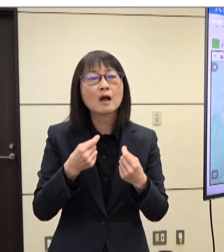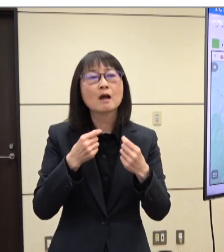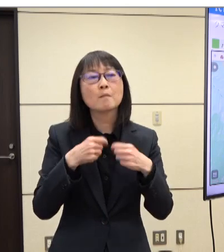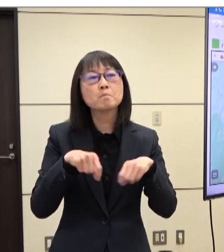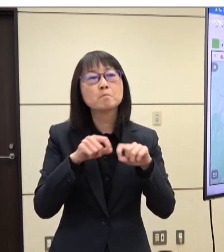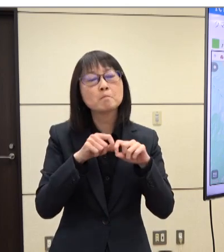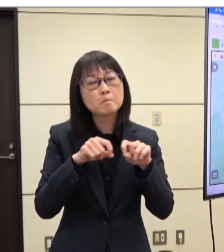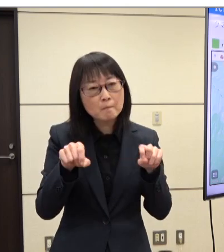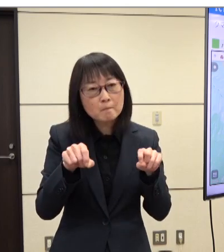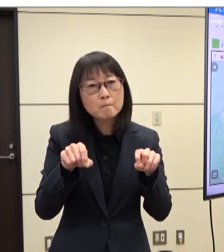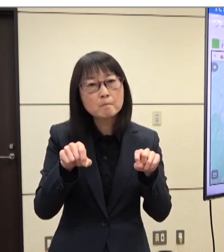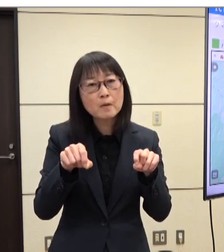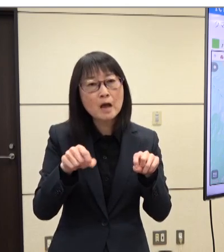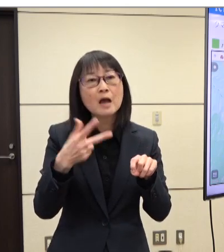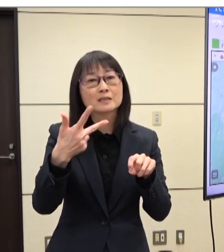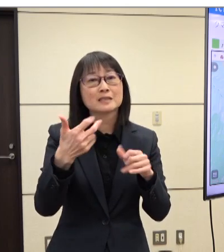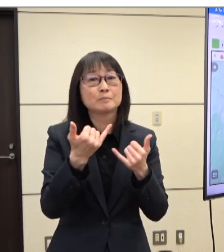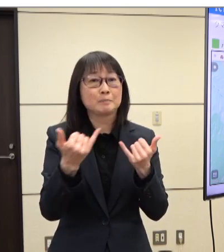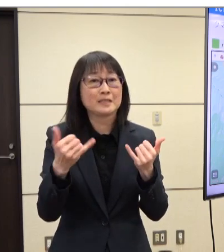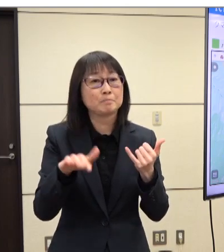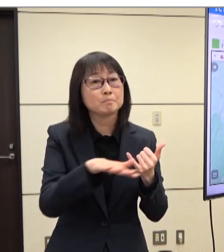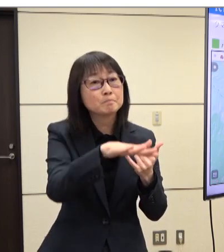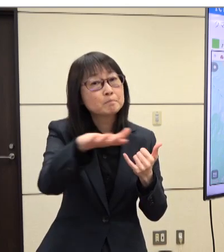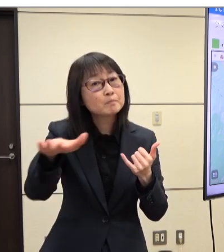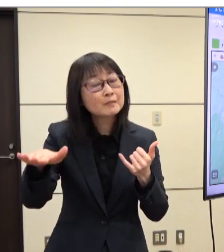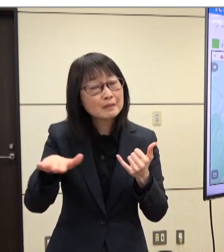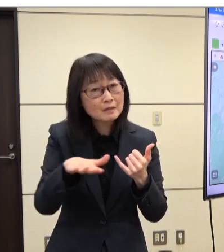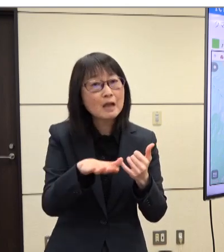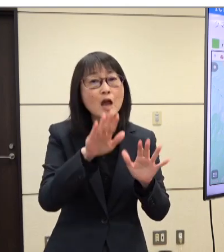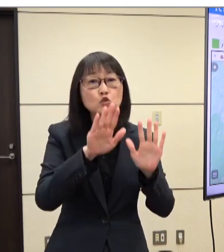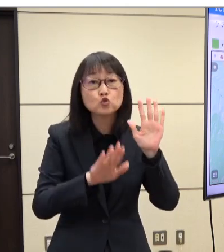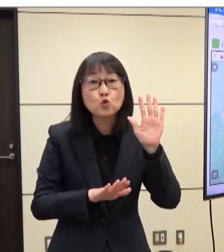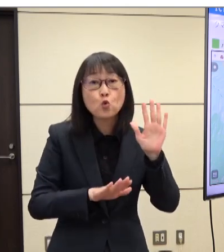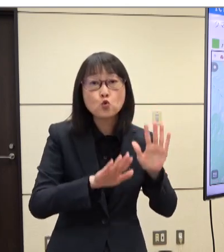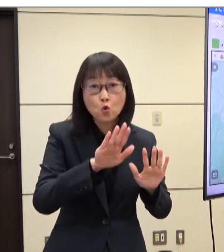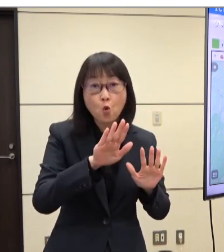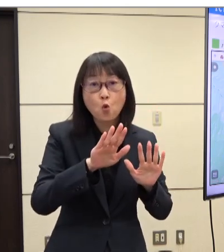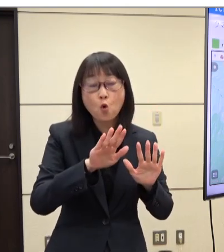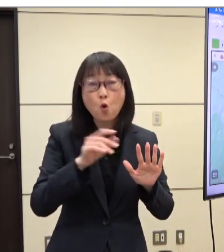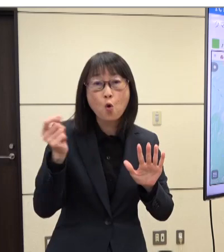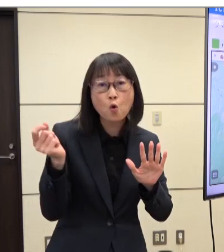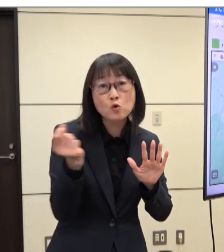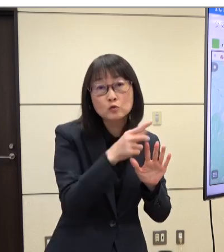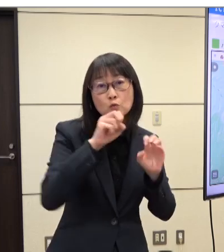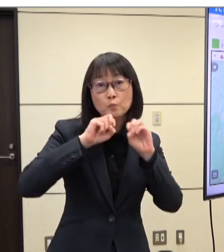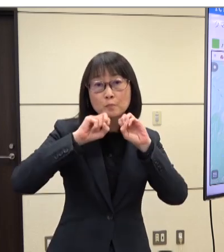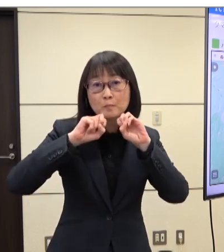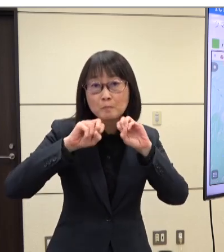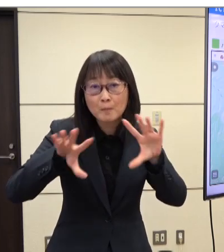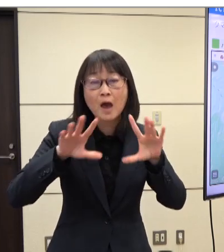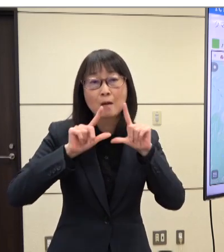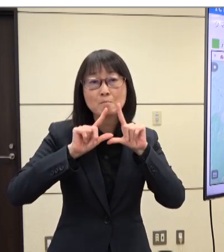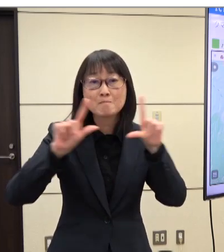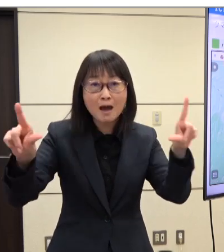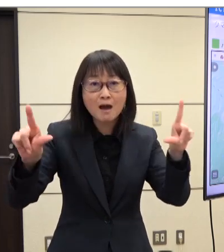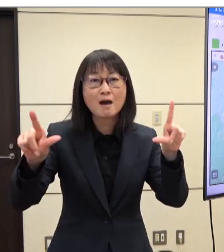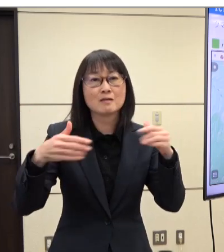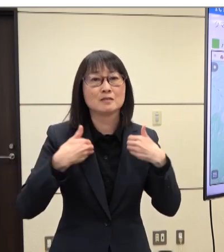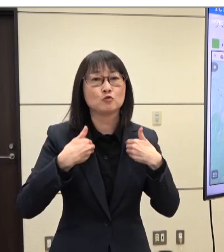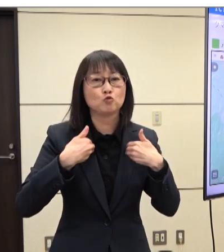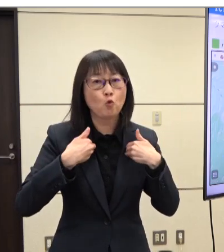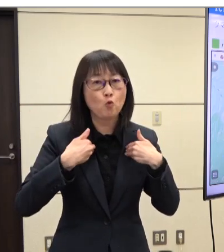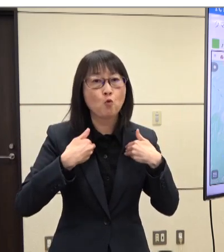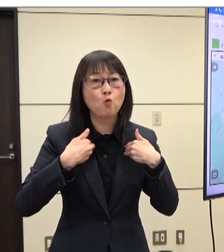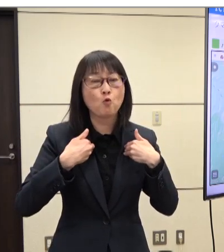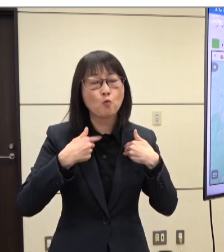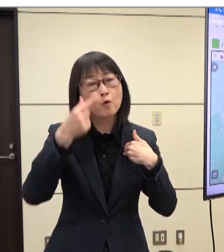してそういった状況を知ってもらった上で行動を取っていただくのが被害の軽減につながるという